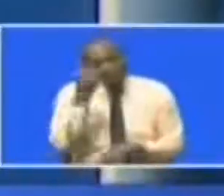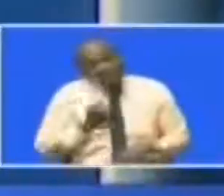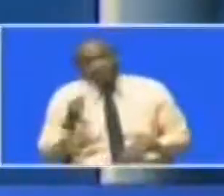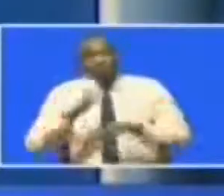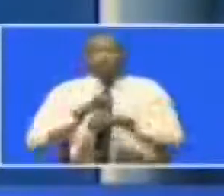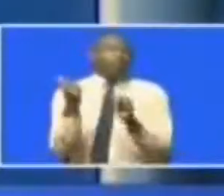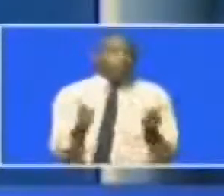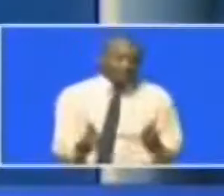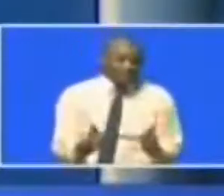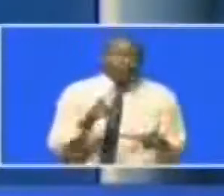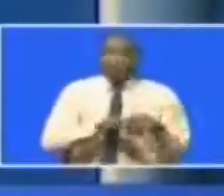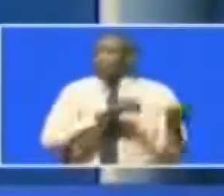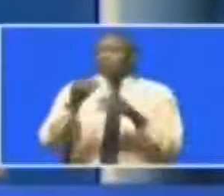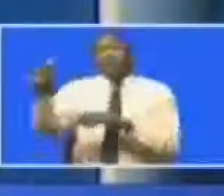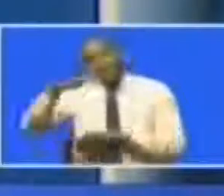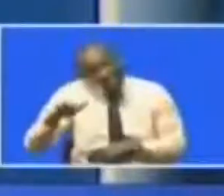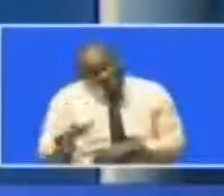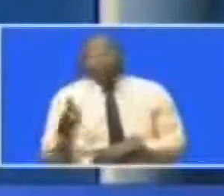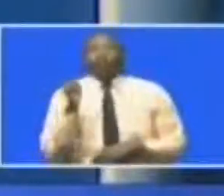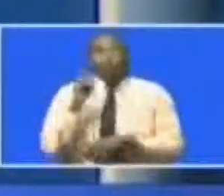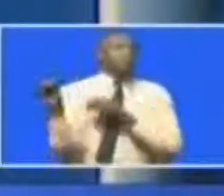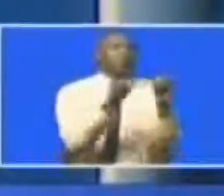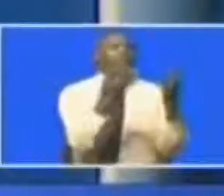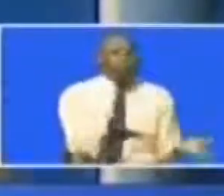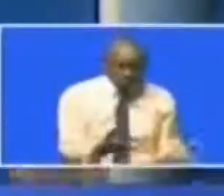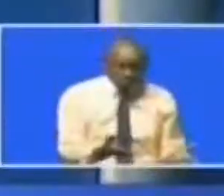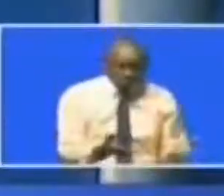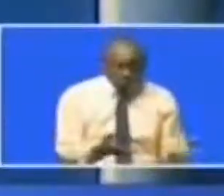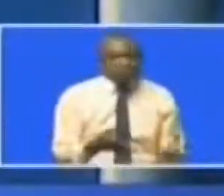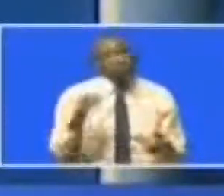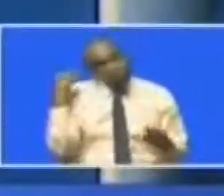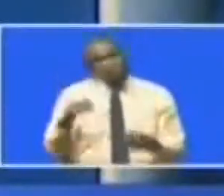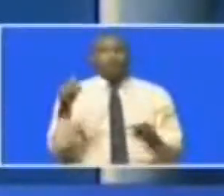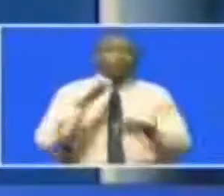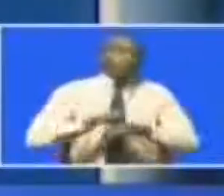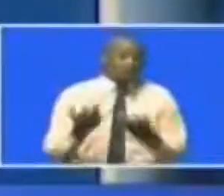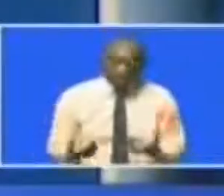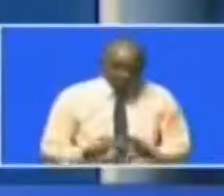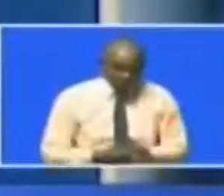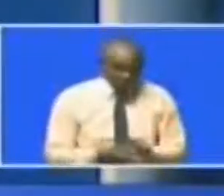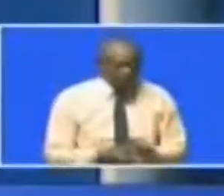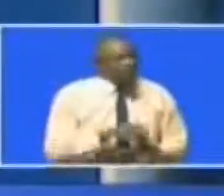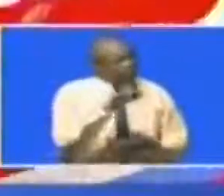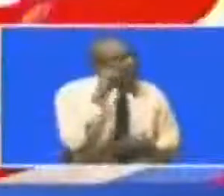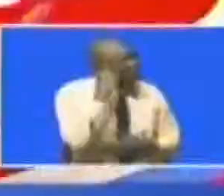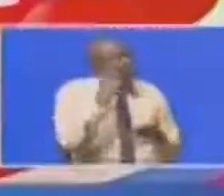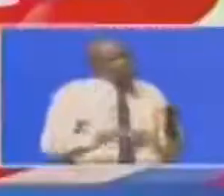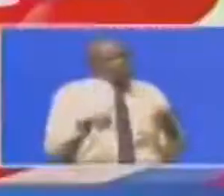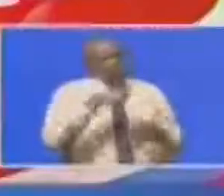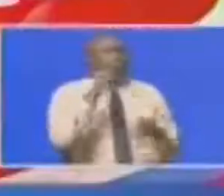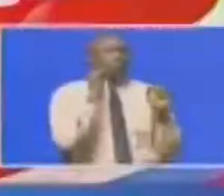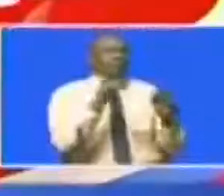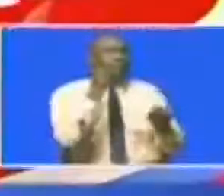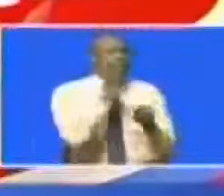shule. Jumara wataenda shule, lakini tena kesho wamehama. So haezi endelea na shule. Na mnadhani nini ambacho kinastahili